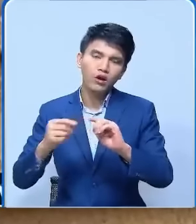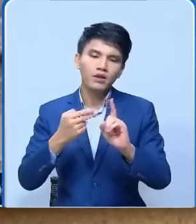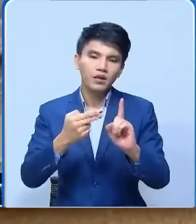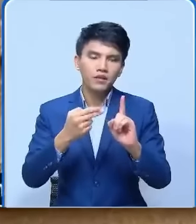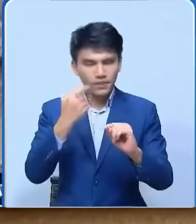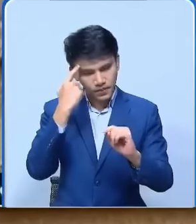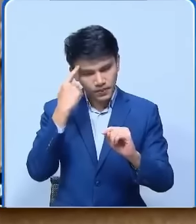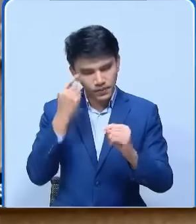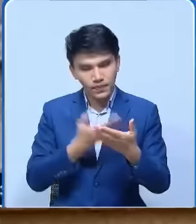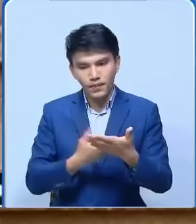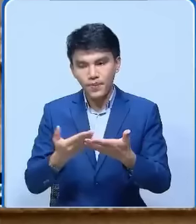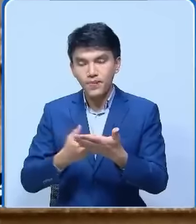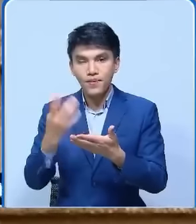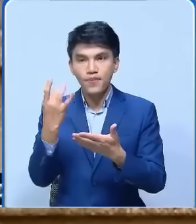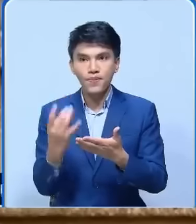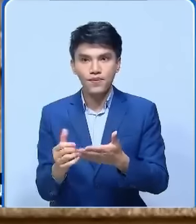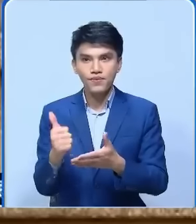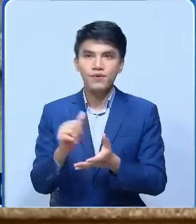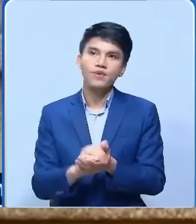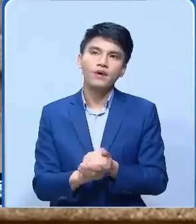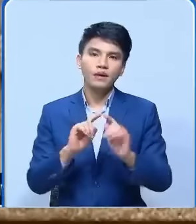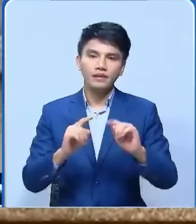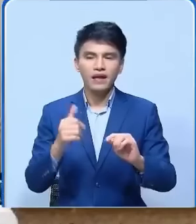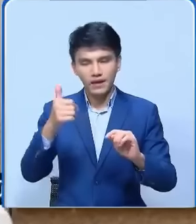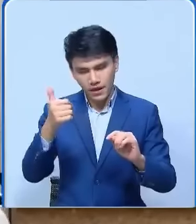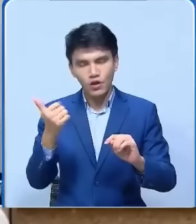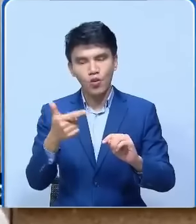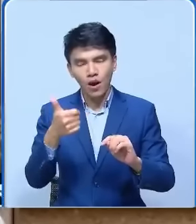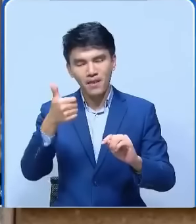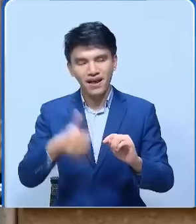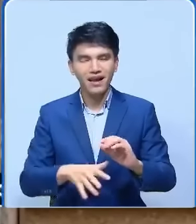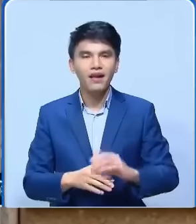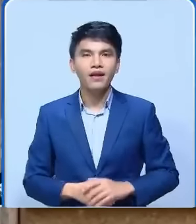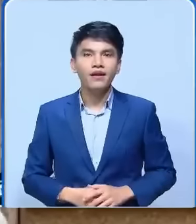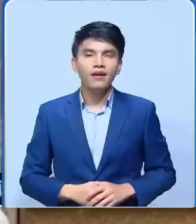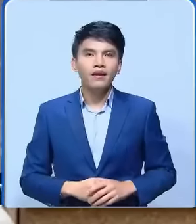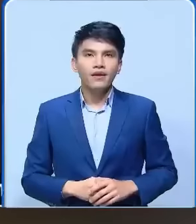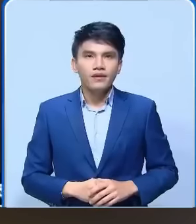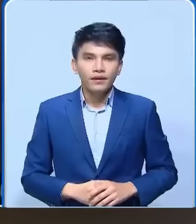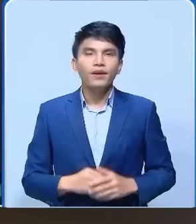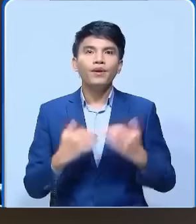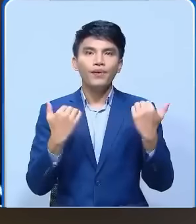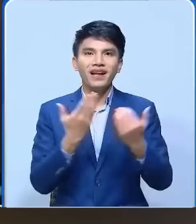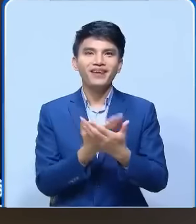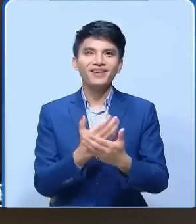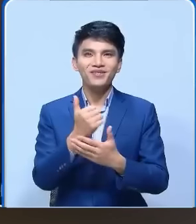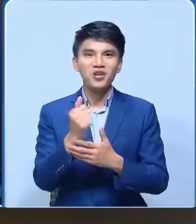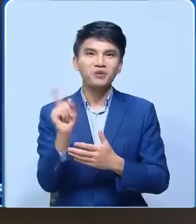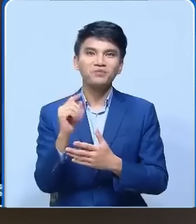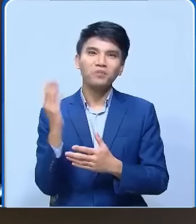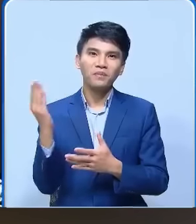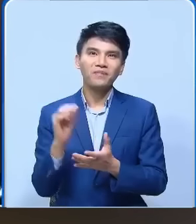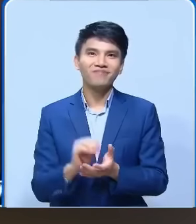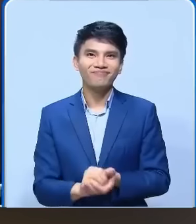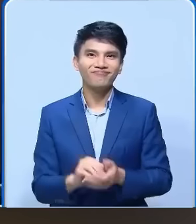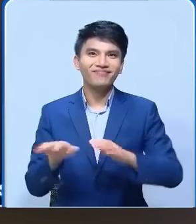งคิดว่าหมื่นนึงจะกระจายไปเป็นค่าอะไรได้บ้างแต่ก็ยังดีกว่าไม่ได้เลยถูกไหมที่คึกคักไม่แพ้กันคือในโลกออนไลน์พอได้ปั๊บขิงกันปุ๊บ ม